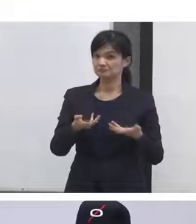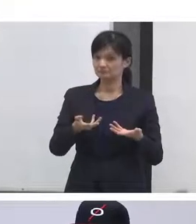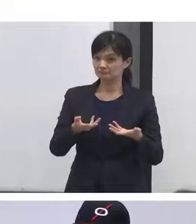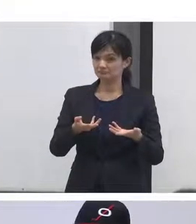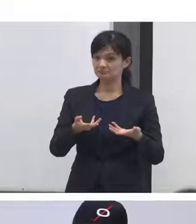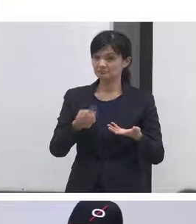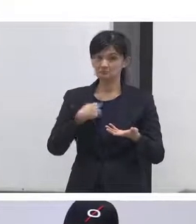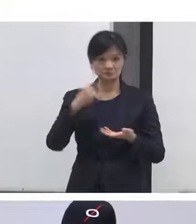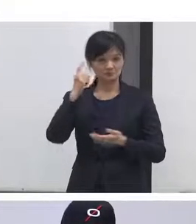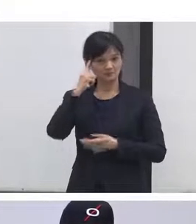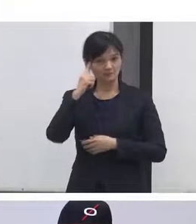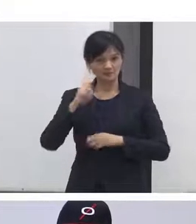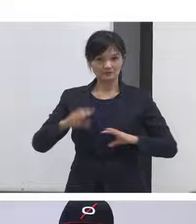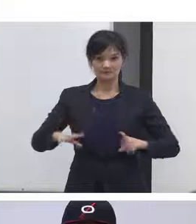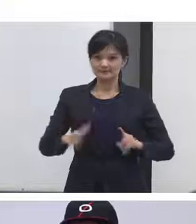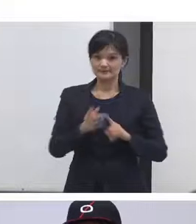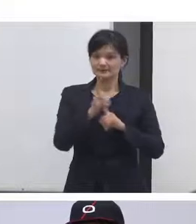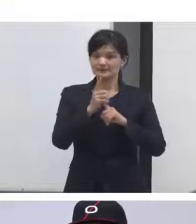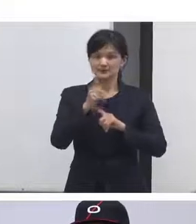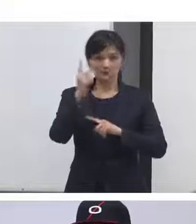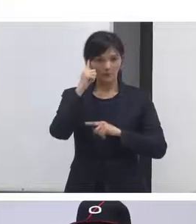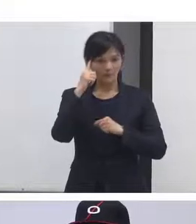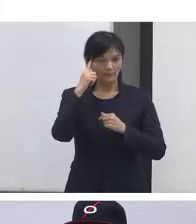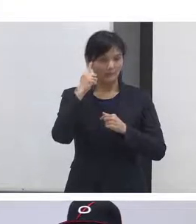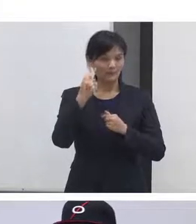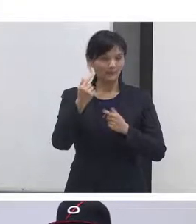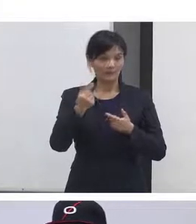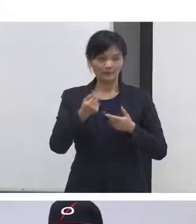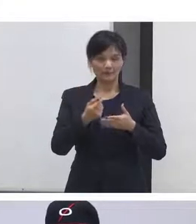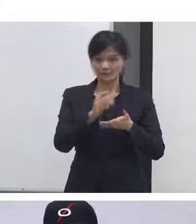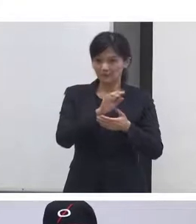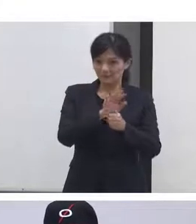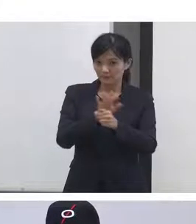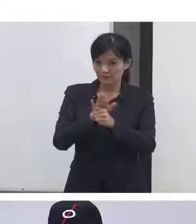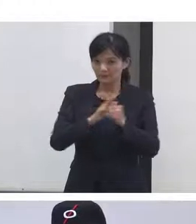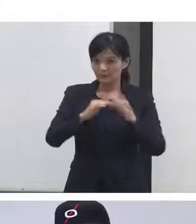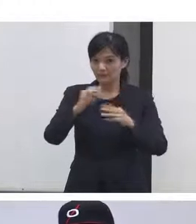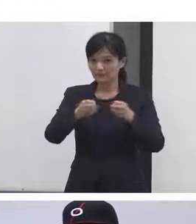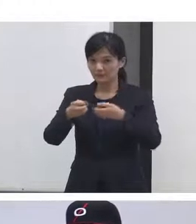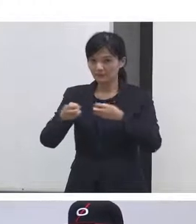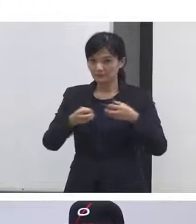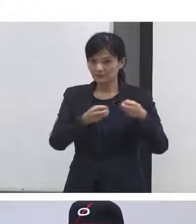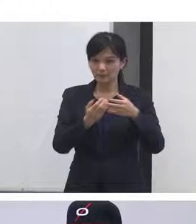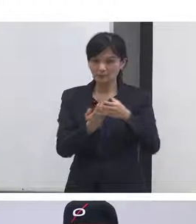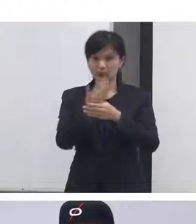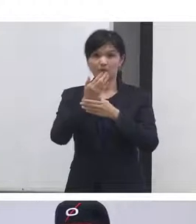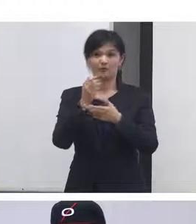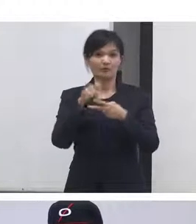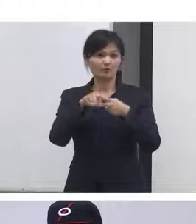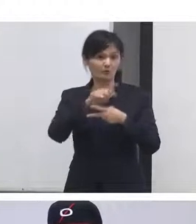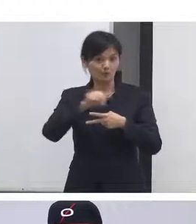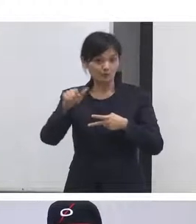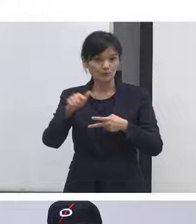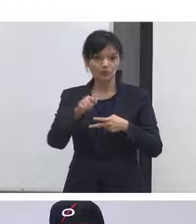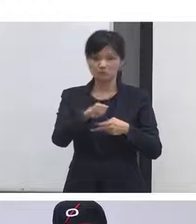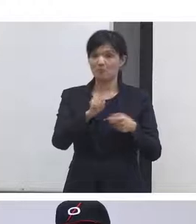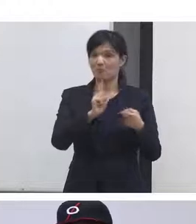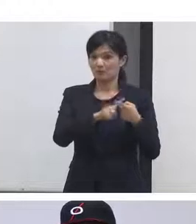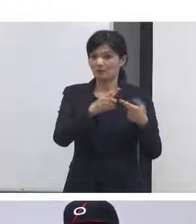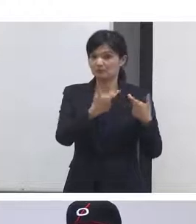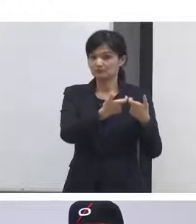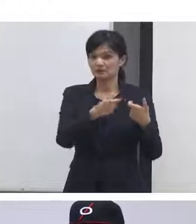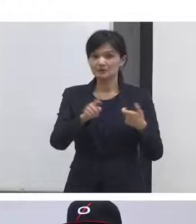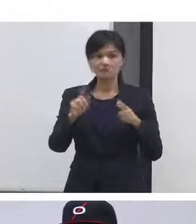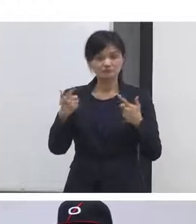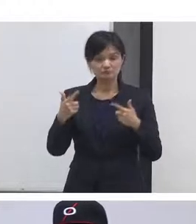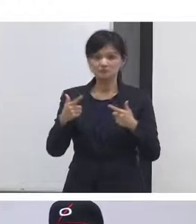以精神的方式存在，它适合产出工具，但它不适合说可能号召说大家去因为 G0B 的